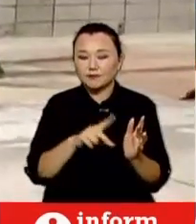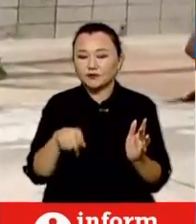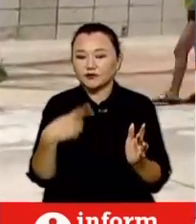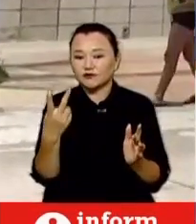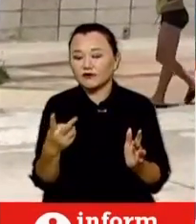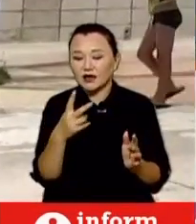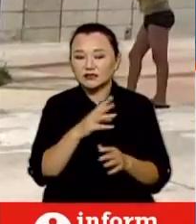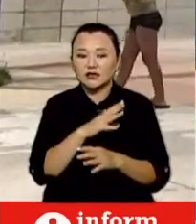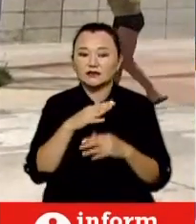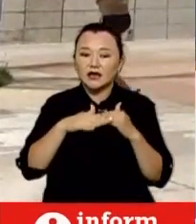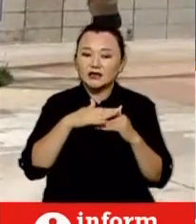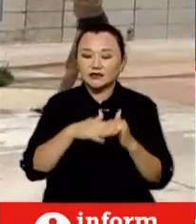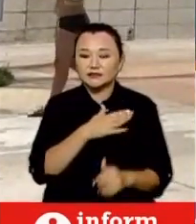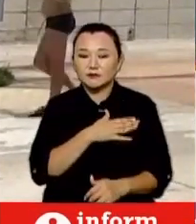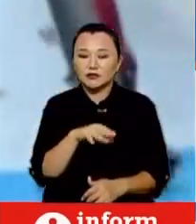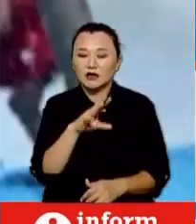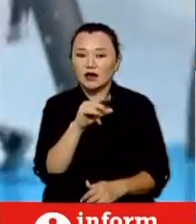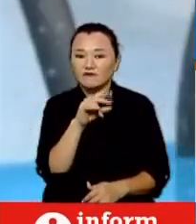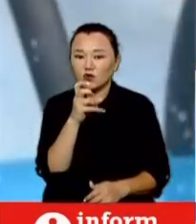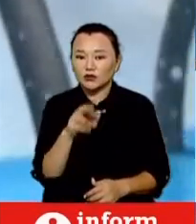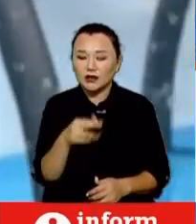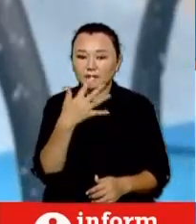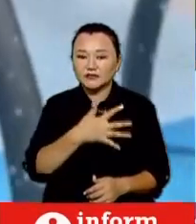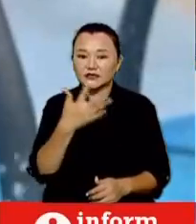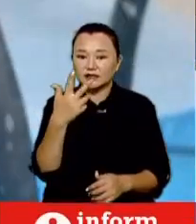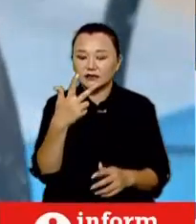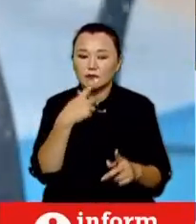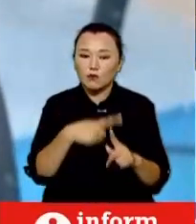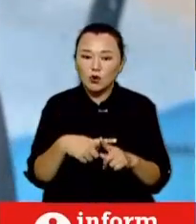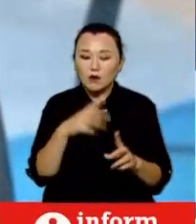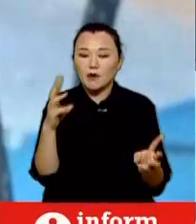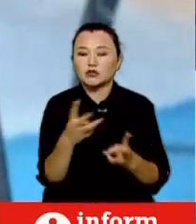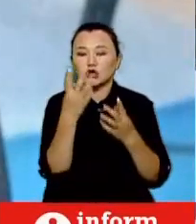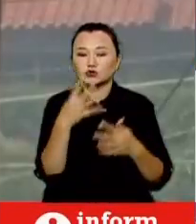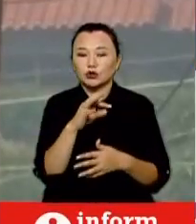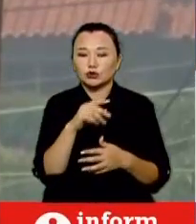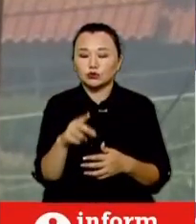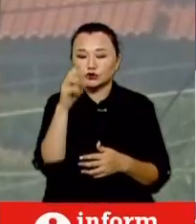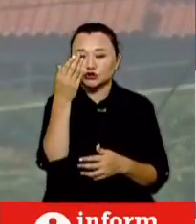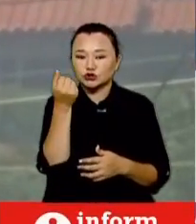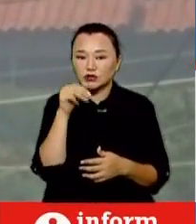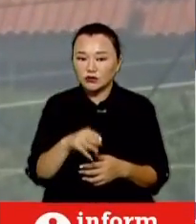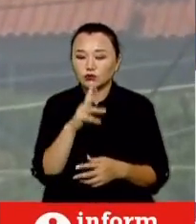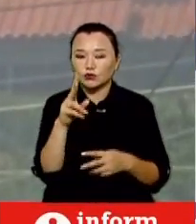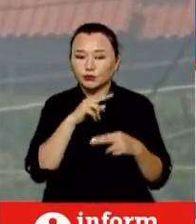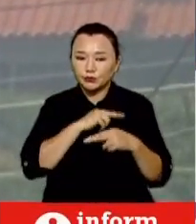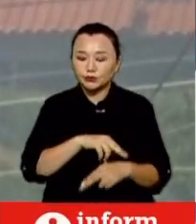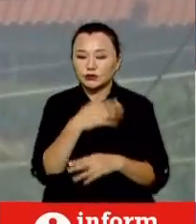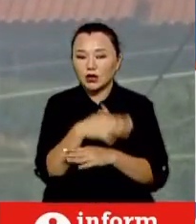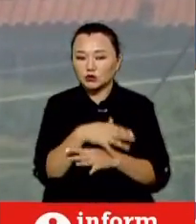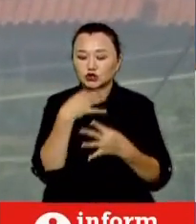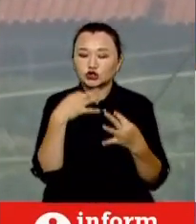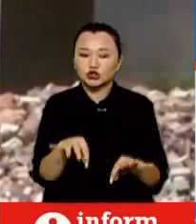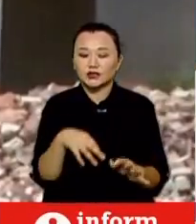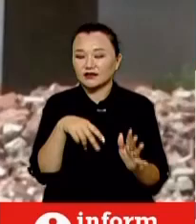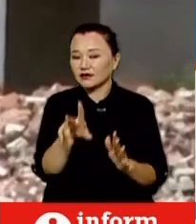долине смерти Калифорния плюс 53. Пожары уже накрыли юг штата. Тем, кто трудится на улице, разрешили